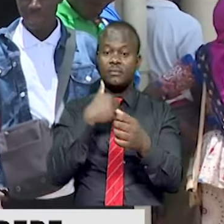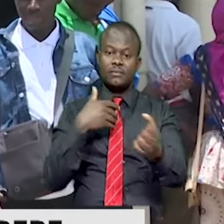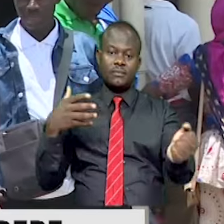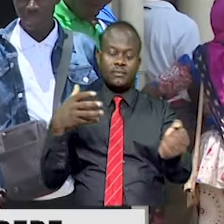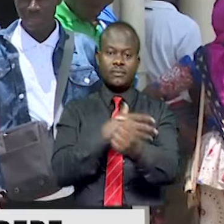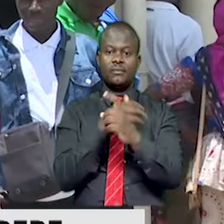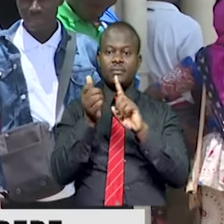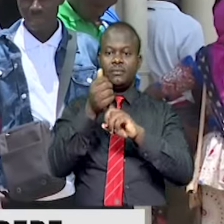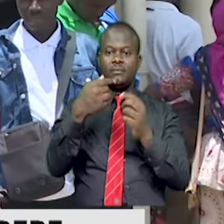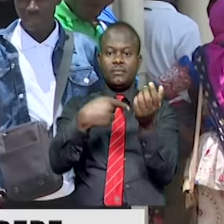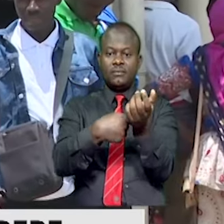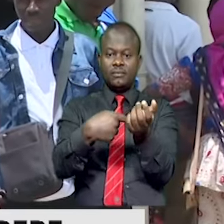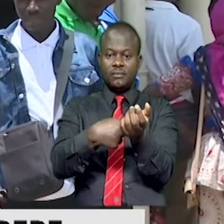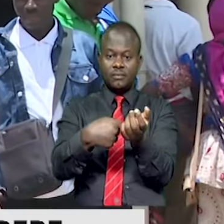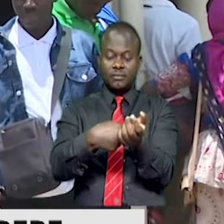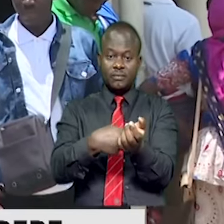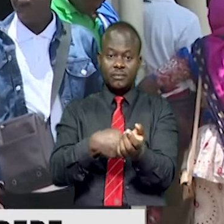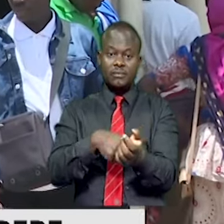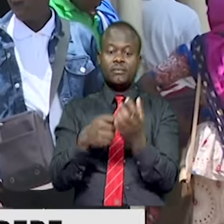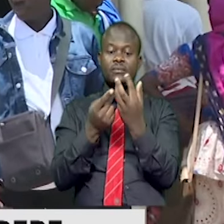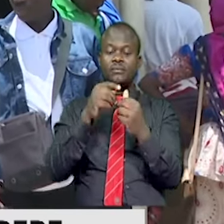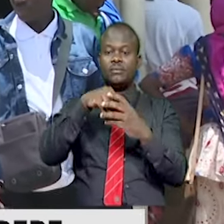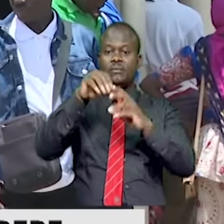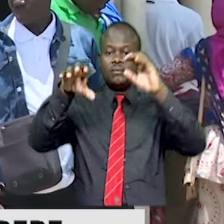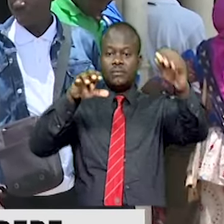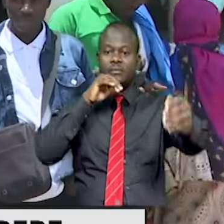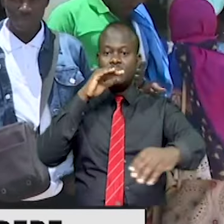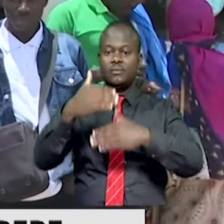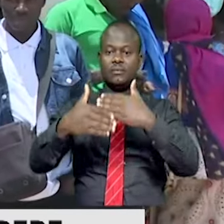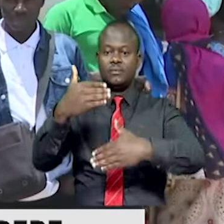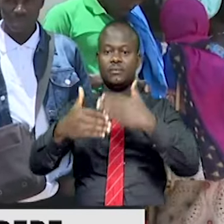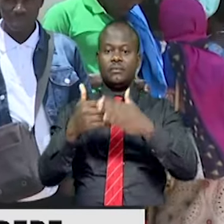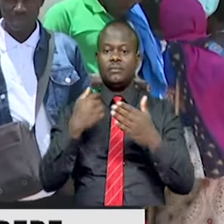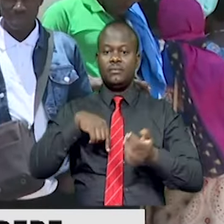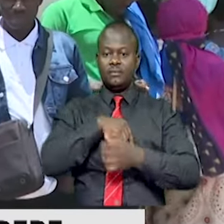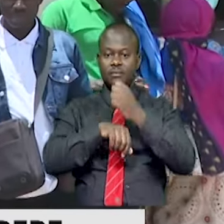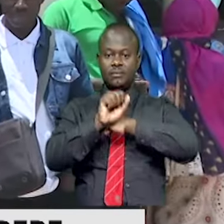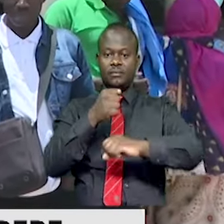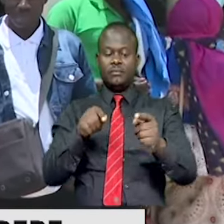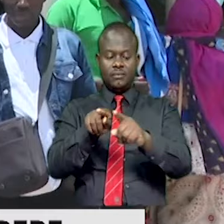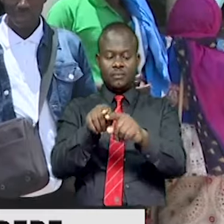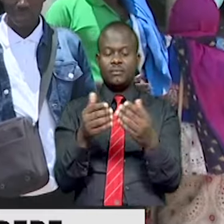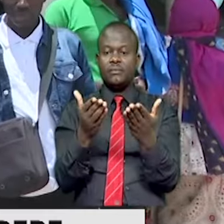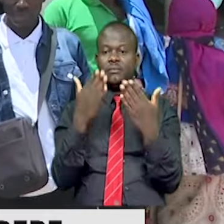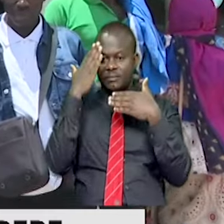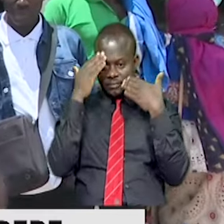kugera ku buvuzi bubarizwa mu bice bitabegereye. Rero igikorwa nk'iki aba ari ukugira ngo